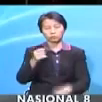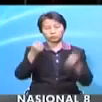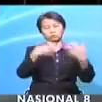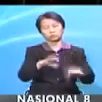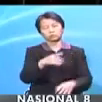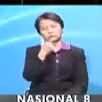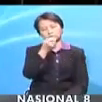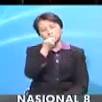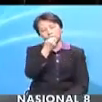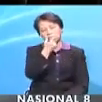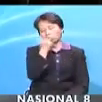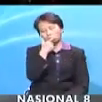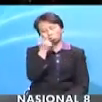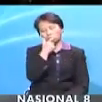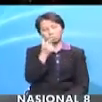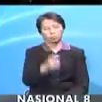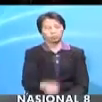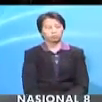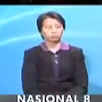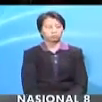hilang selera makan